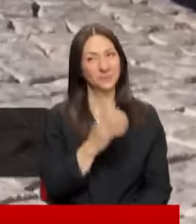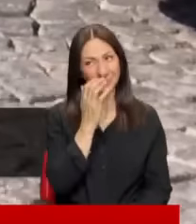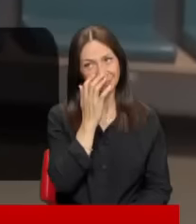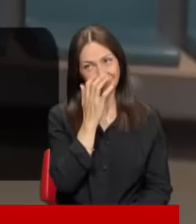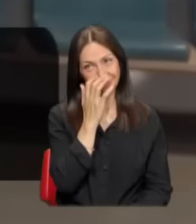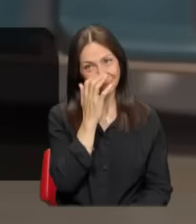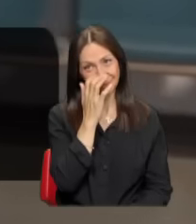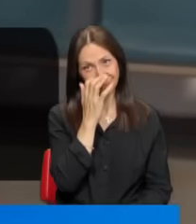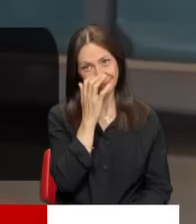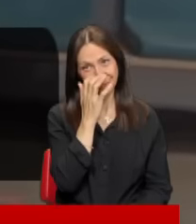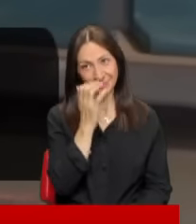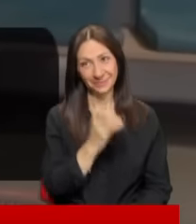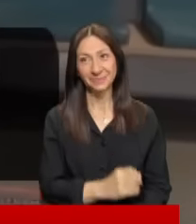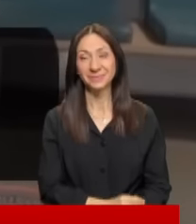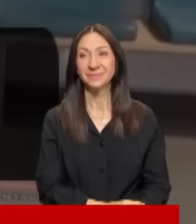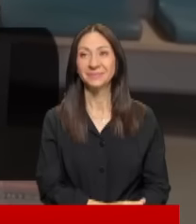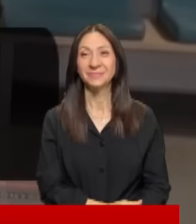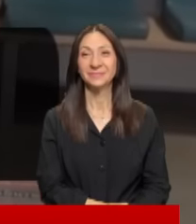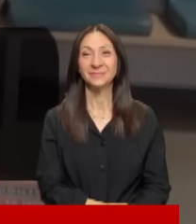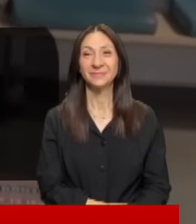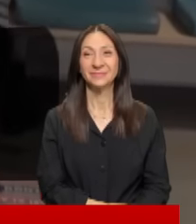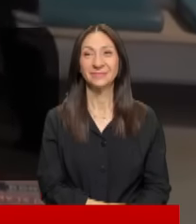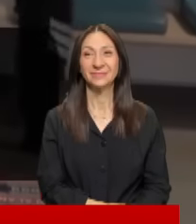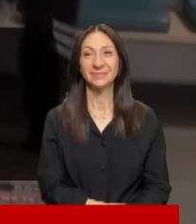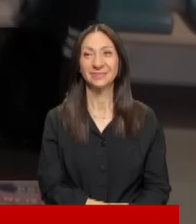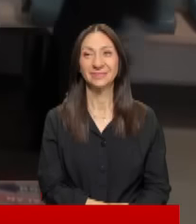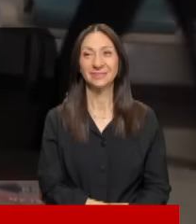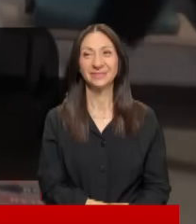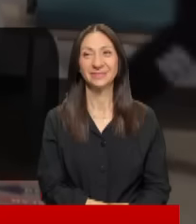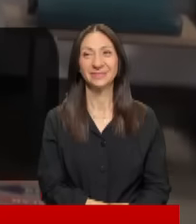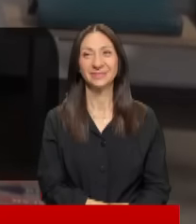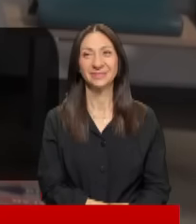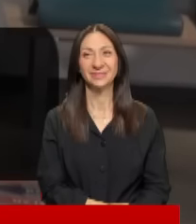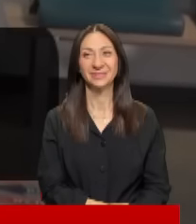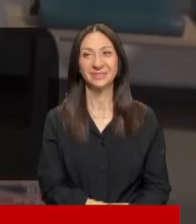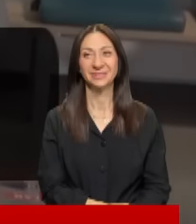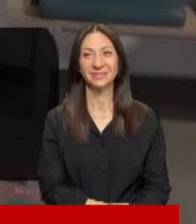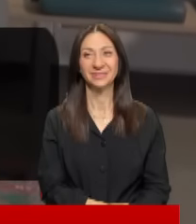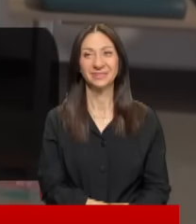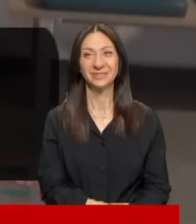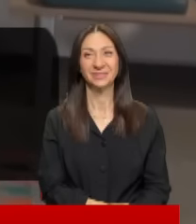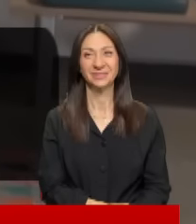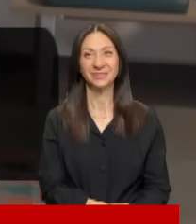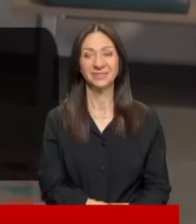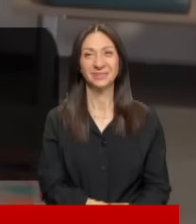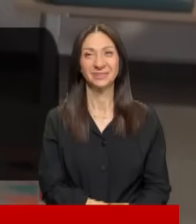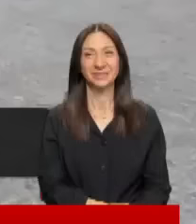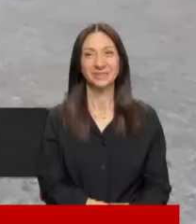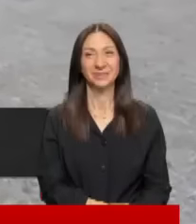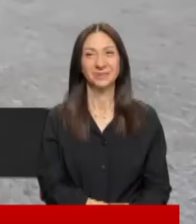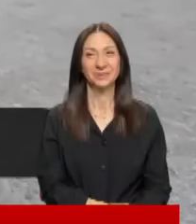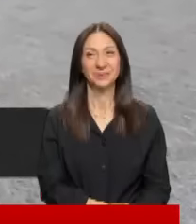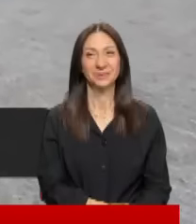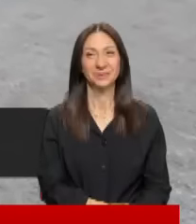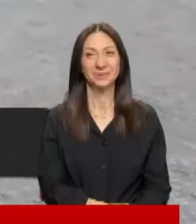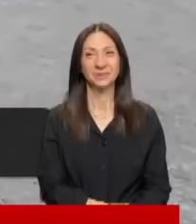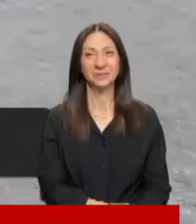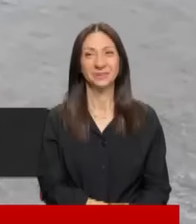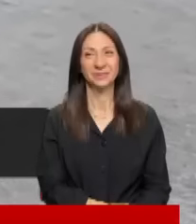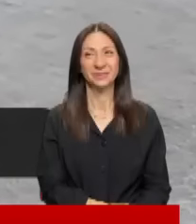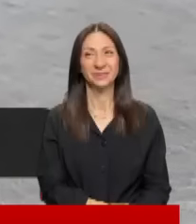billahi. Her sene kesiyorum, milletle bir de dalga geçiyorduk yani. Ama biz de yaşayacakmışız. Hayvanın